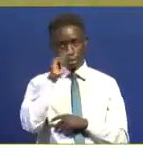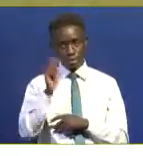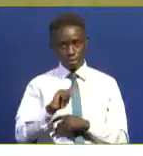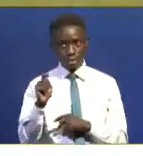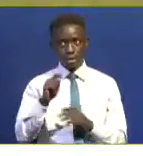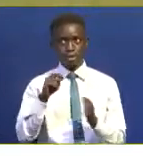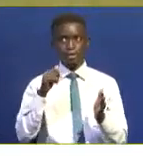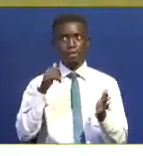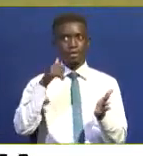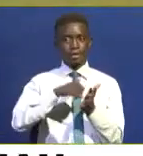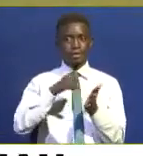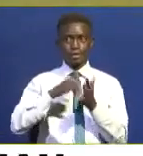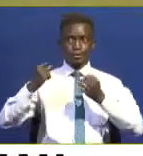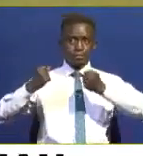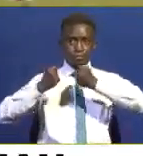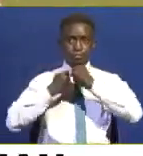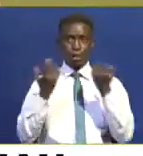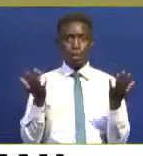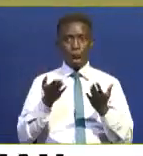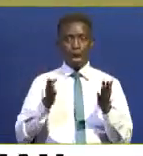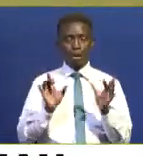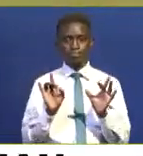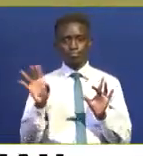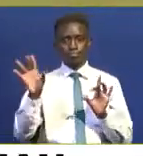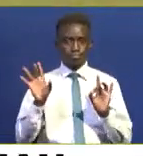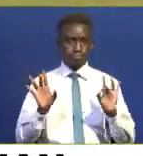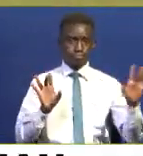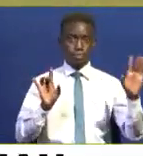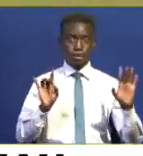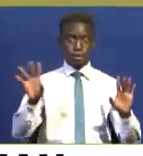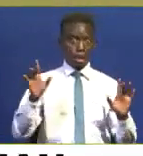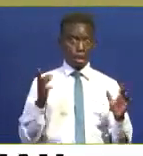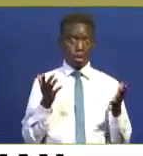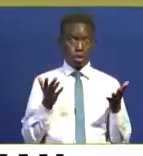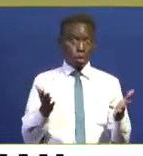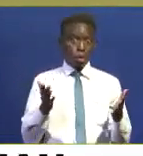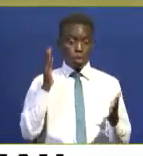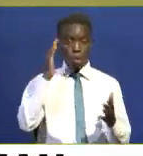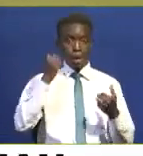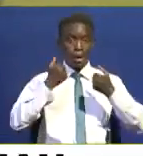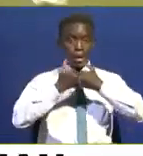kucheza mechi za mchujo. Mechi marudiano itachezwa tarehe 3 mwezi Novemba nchini Uganda.